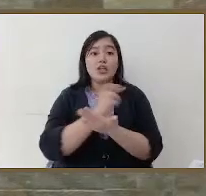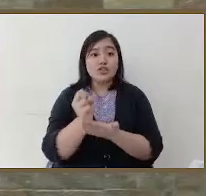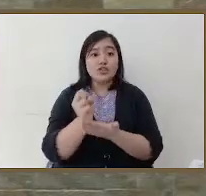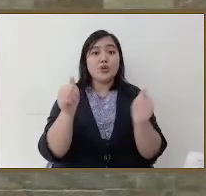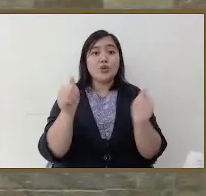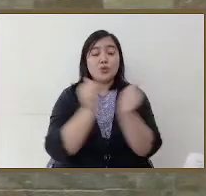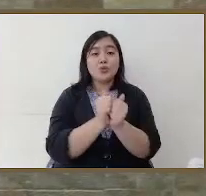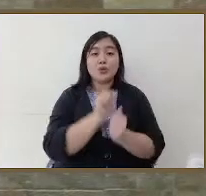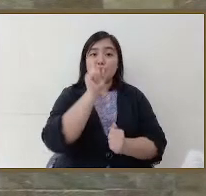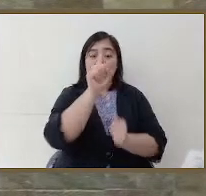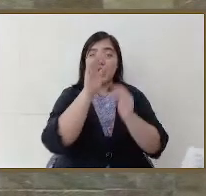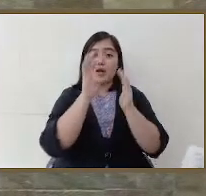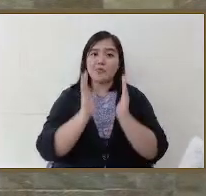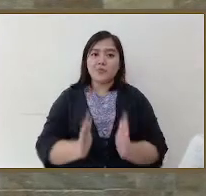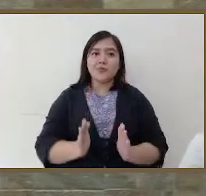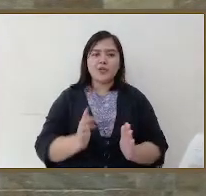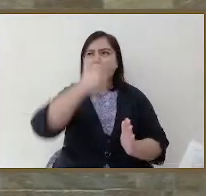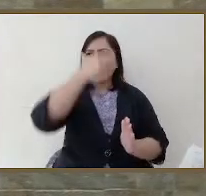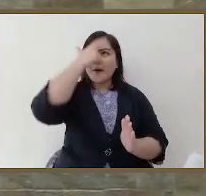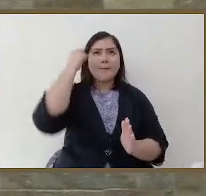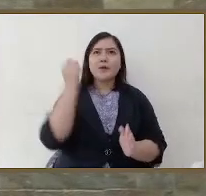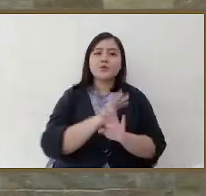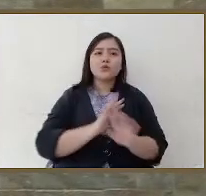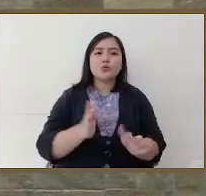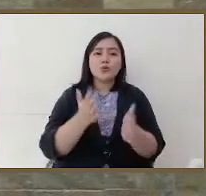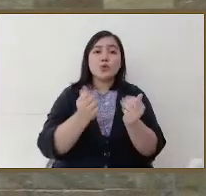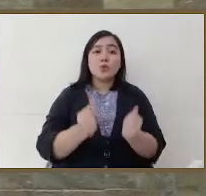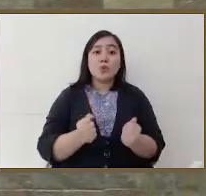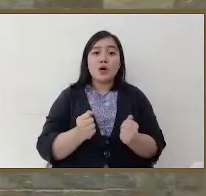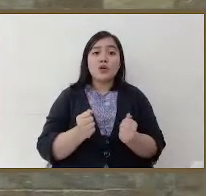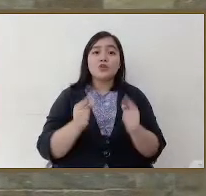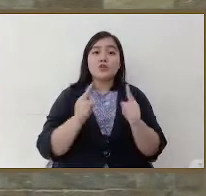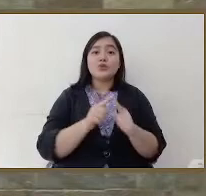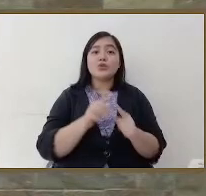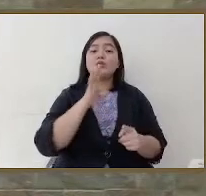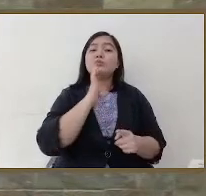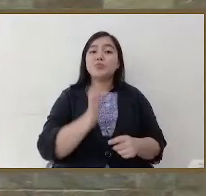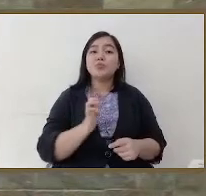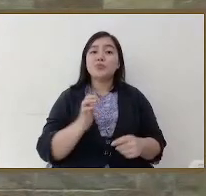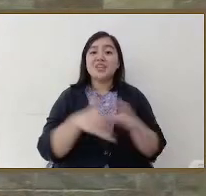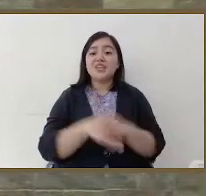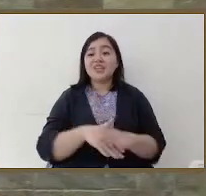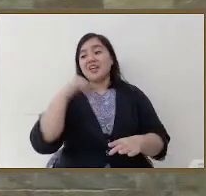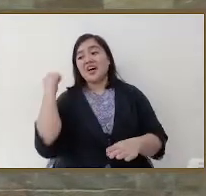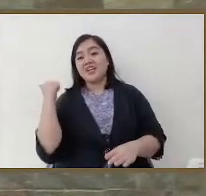Ano yung Korean? Ano siya? Yung crash landing on you. Ano?